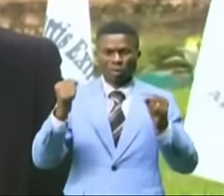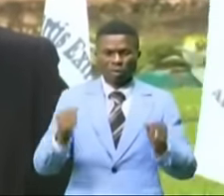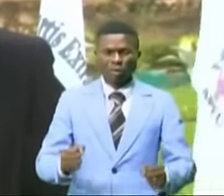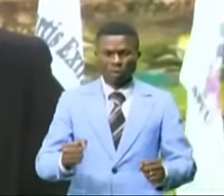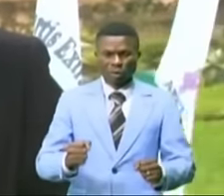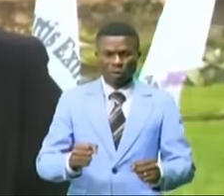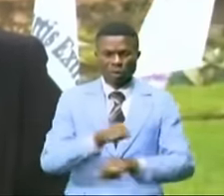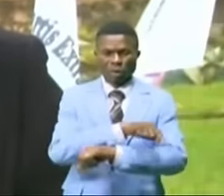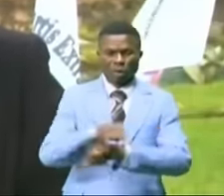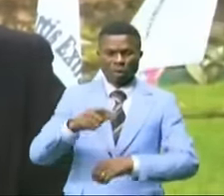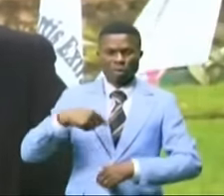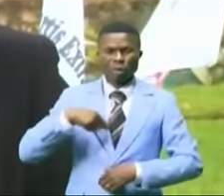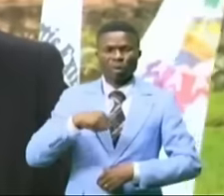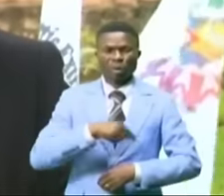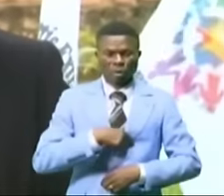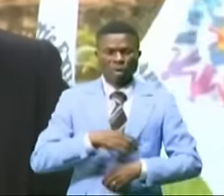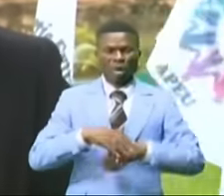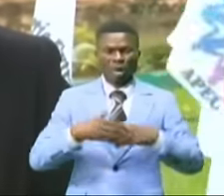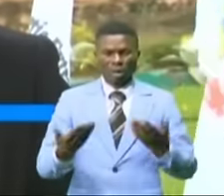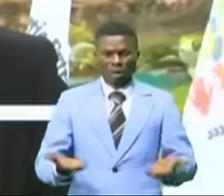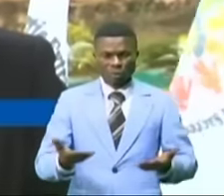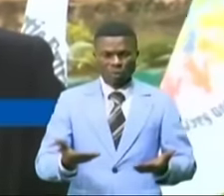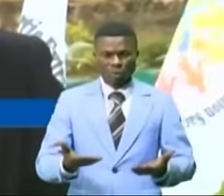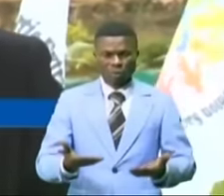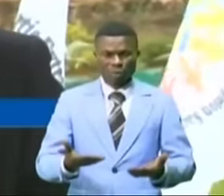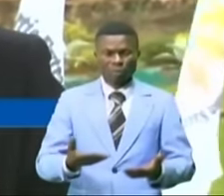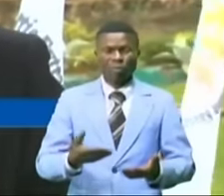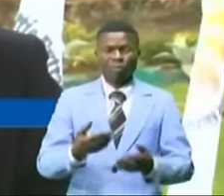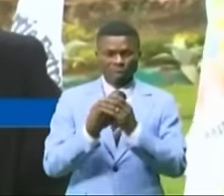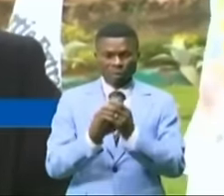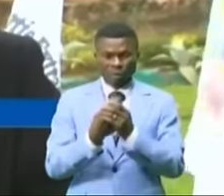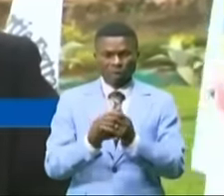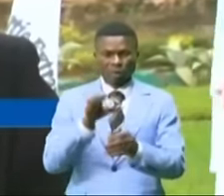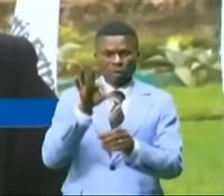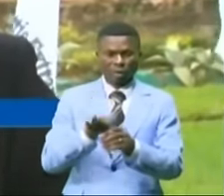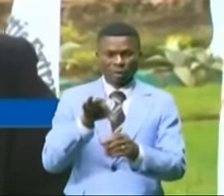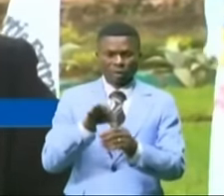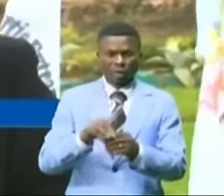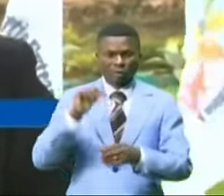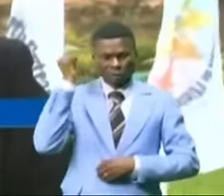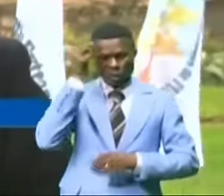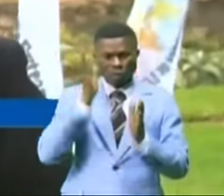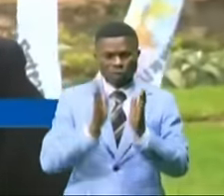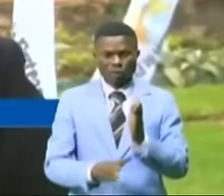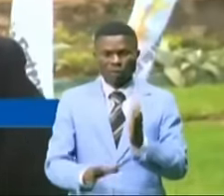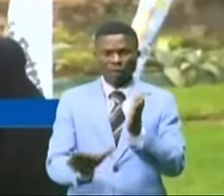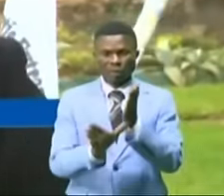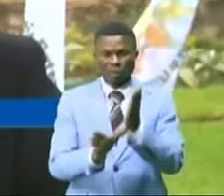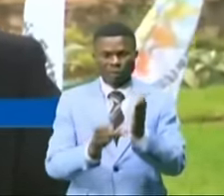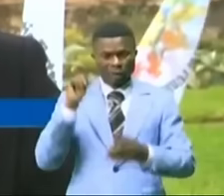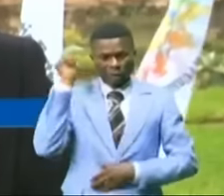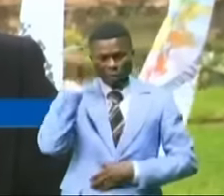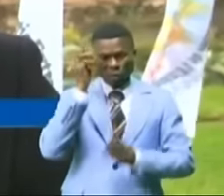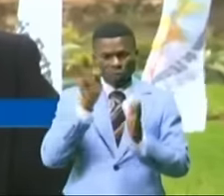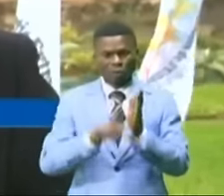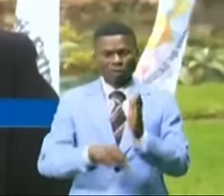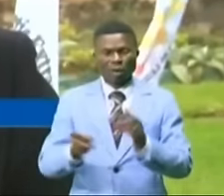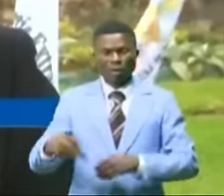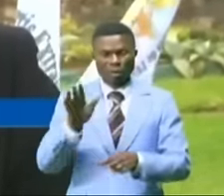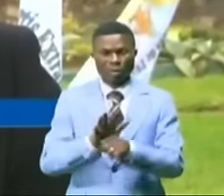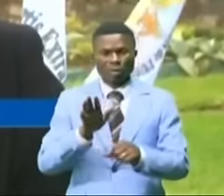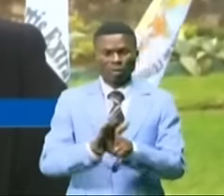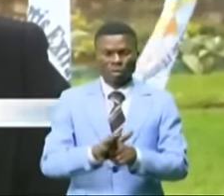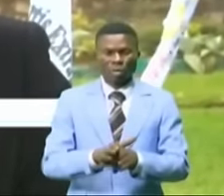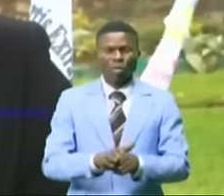nos institutions. En effet, à l'approche de l'élection des gouverneurs et vice-gouverneurs de province, de nombreuses